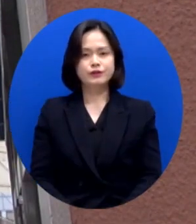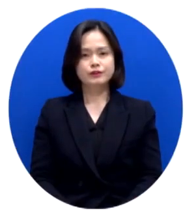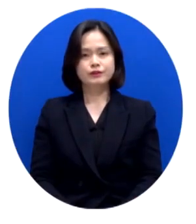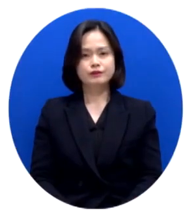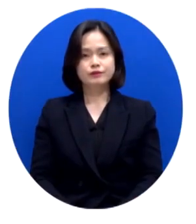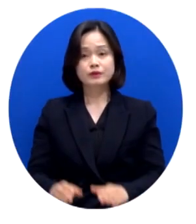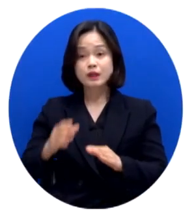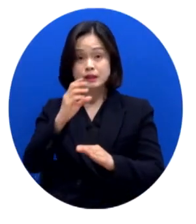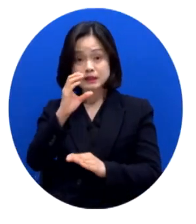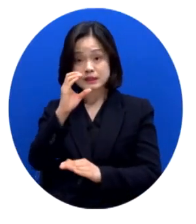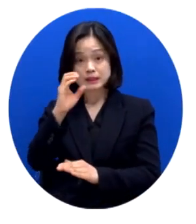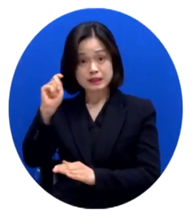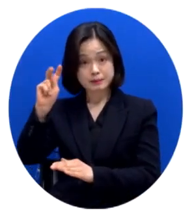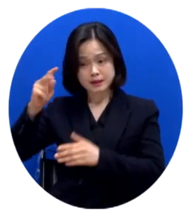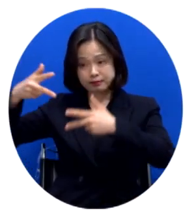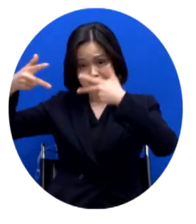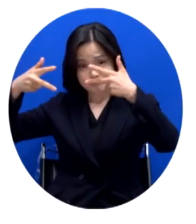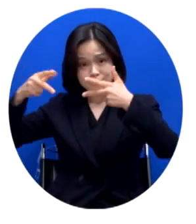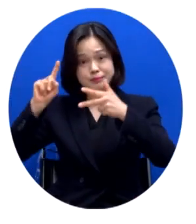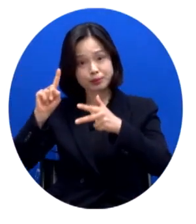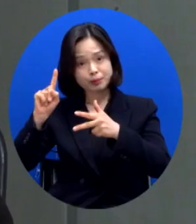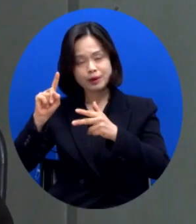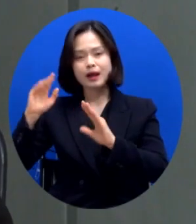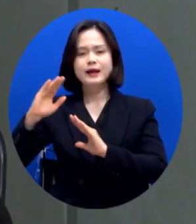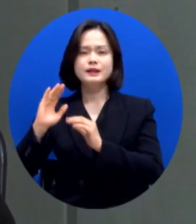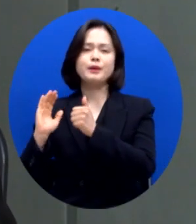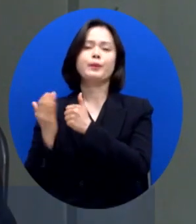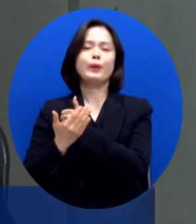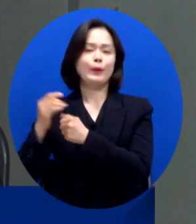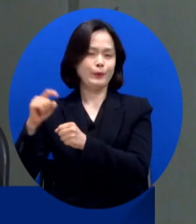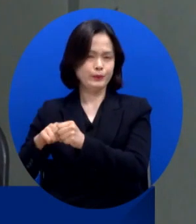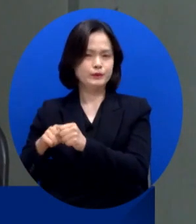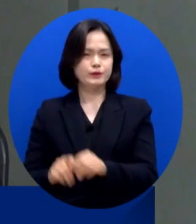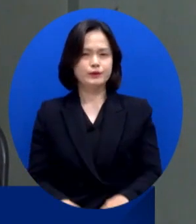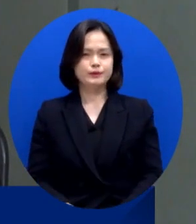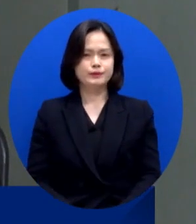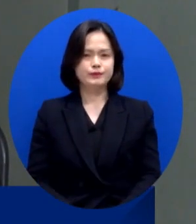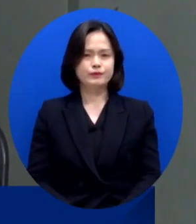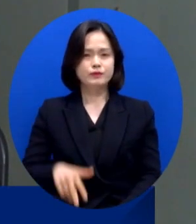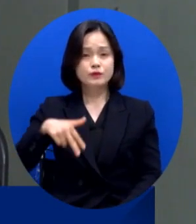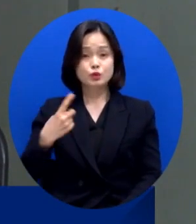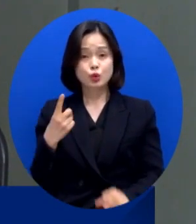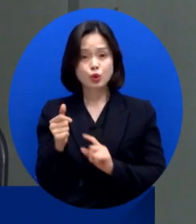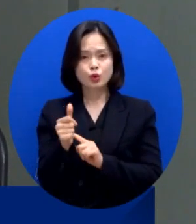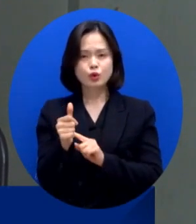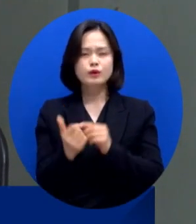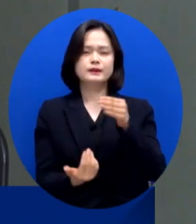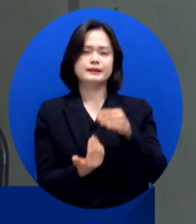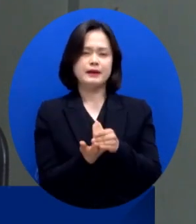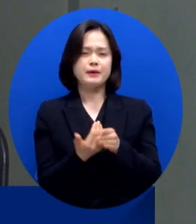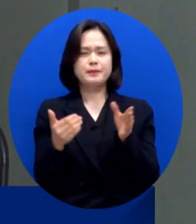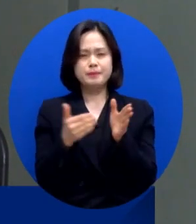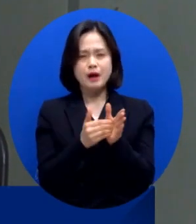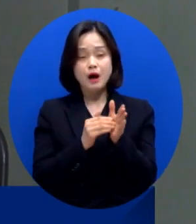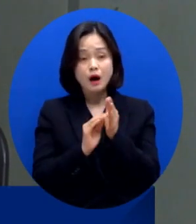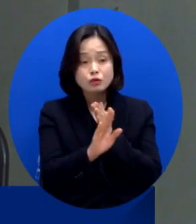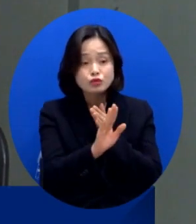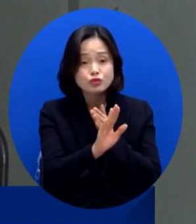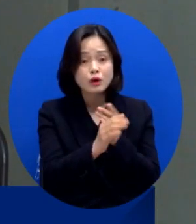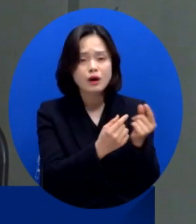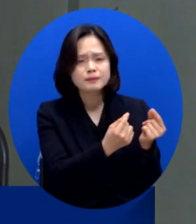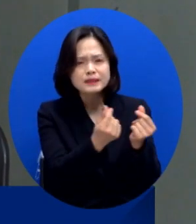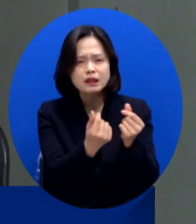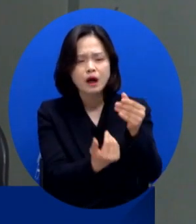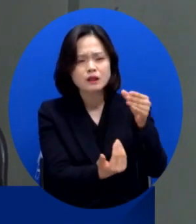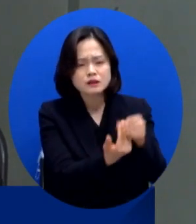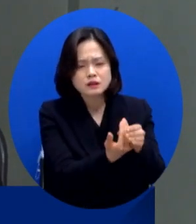하나, 우리 아이들을 보호하기 위해서입니다. 조두순 사건 이후에 몇 가지 유사 사건이 전국적으로 발생하다